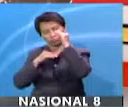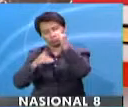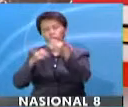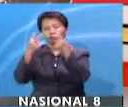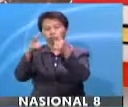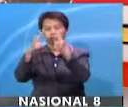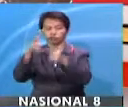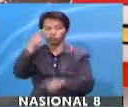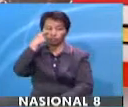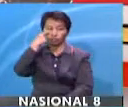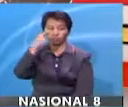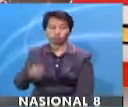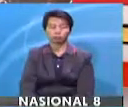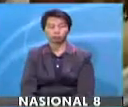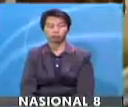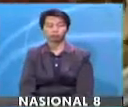12